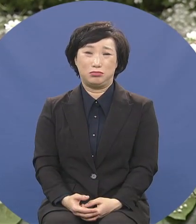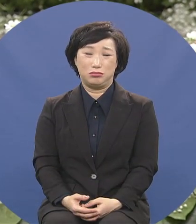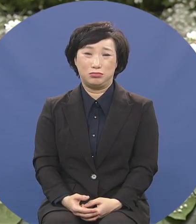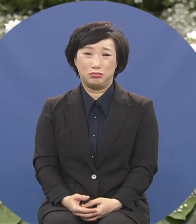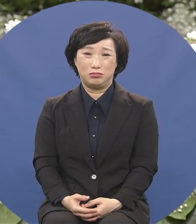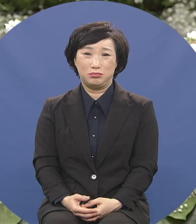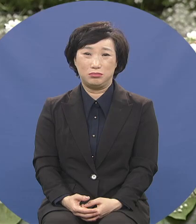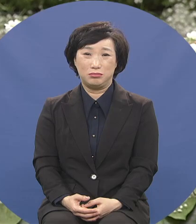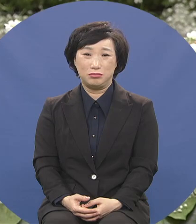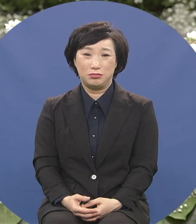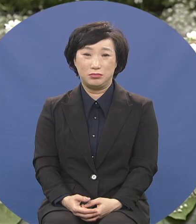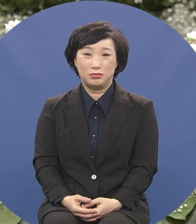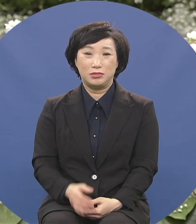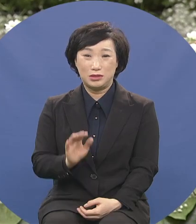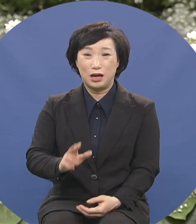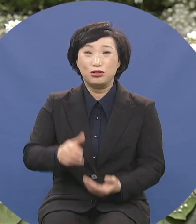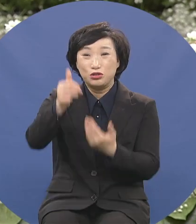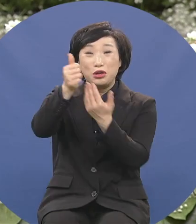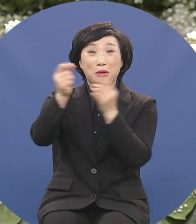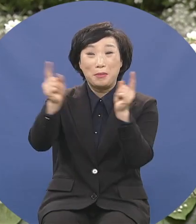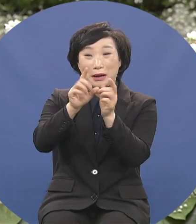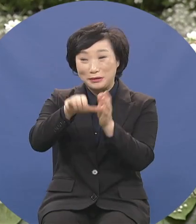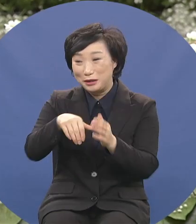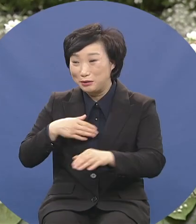그러므로 주님 앞에 서는 그날